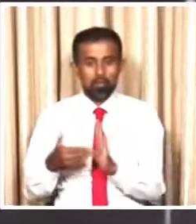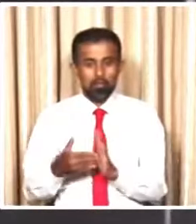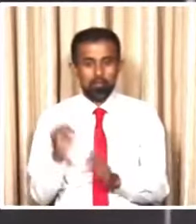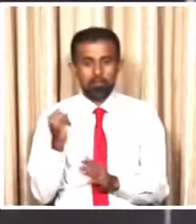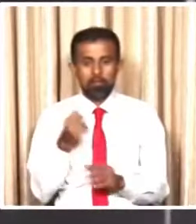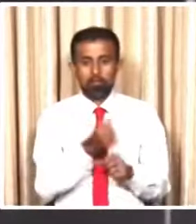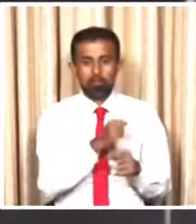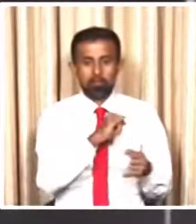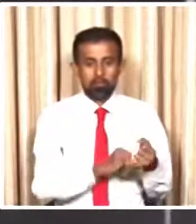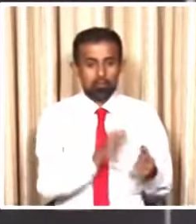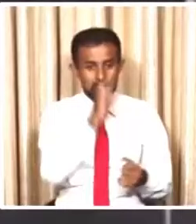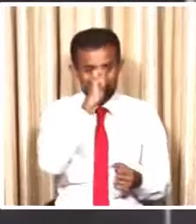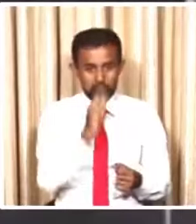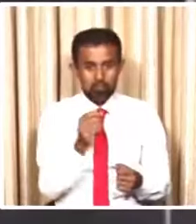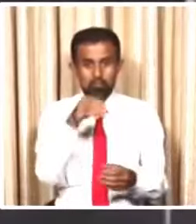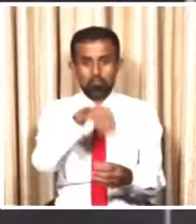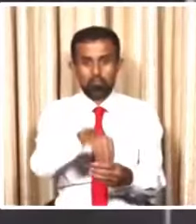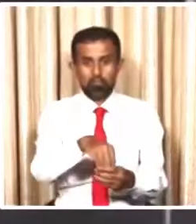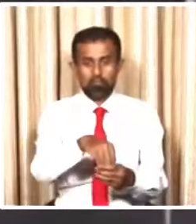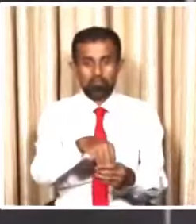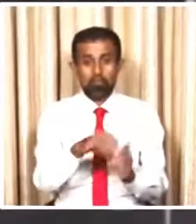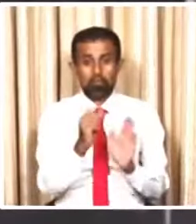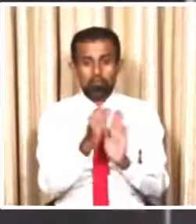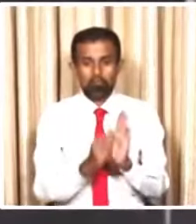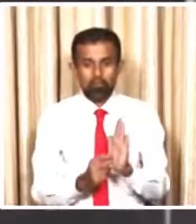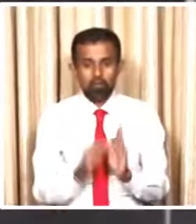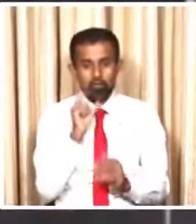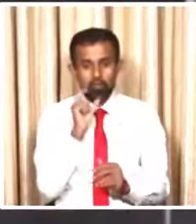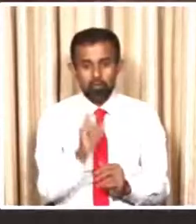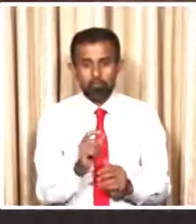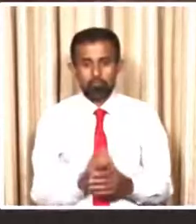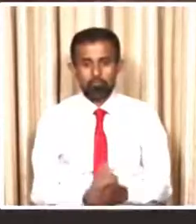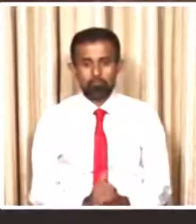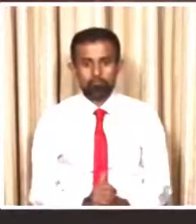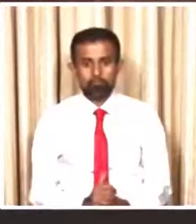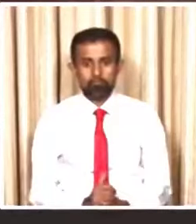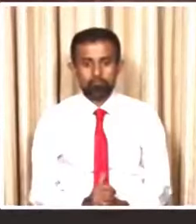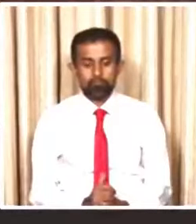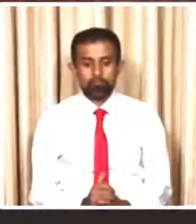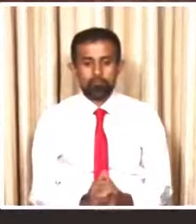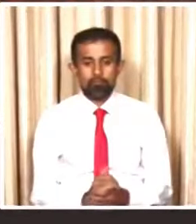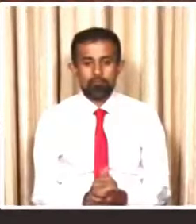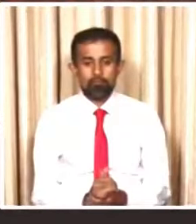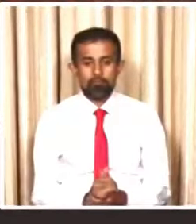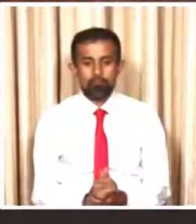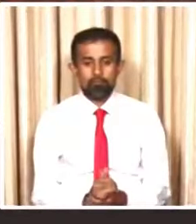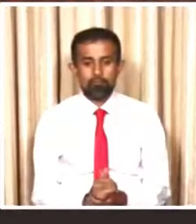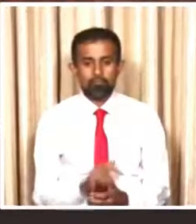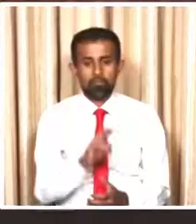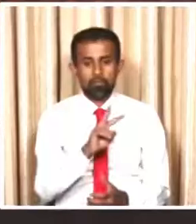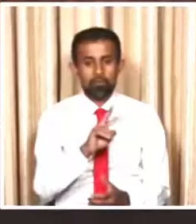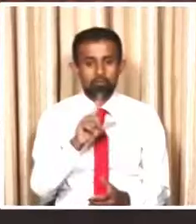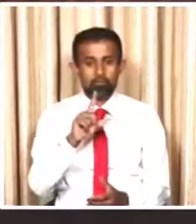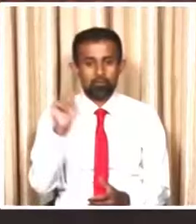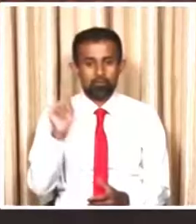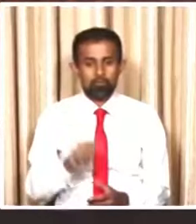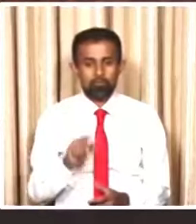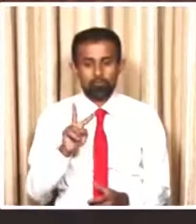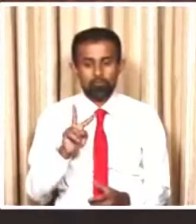ග්‍රාම සේවක මහතුරු දාලා මේ පිළිබඳව තක්සේරුව කඩිනමින් පටන් ගන්න කියලා. ඔව් එතුමන්තුමා. හරි. 27 දෙක ඇති.